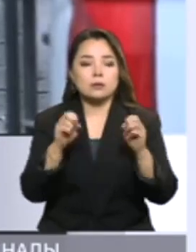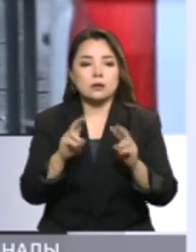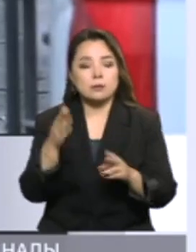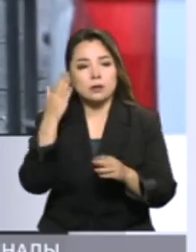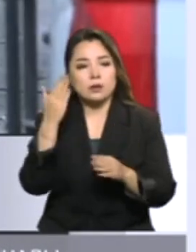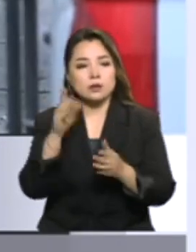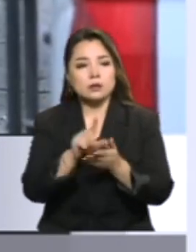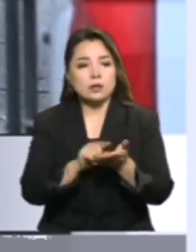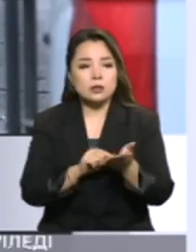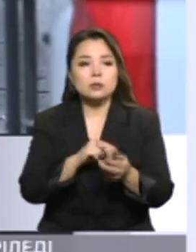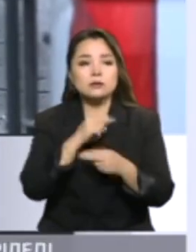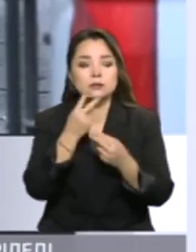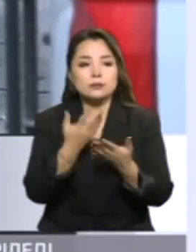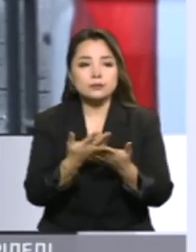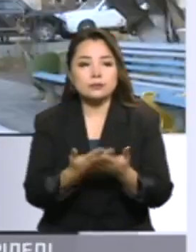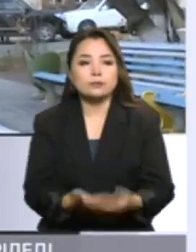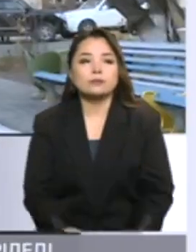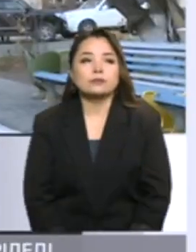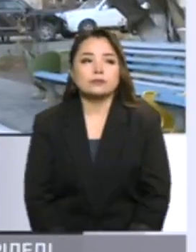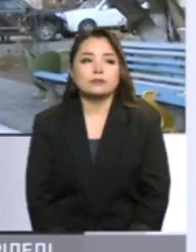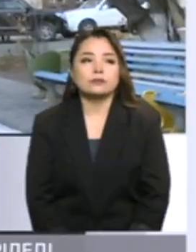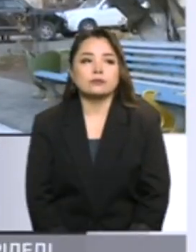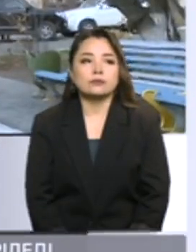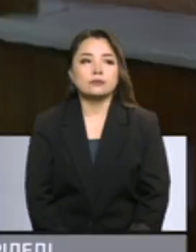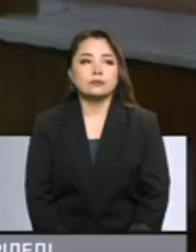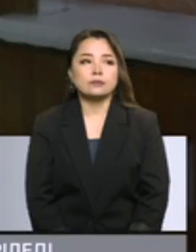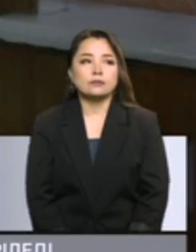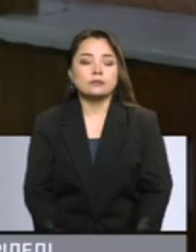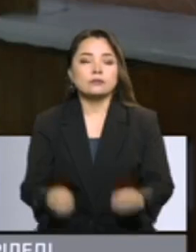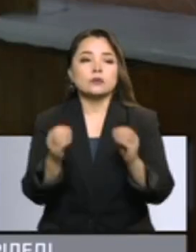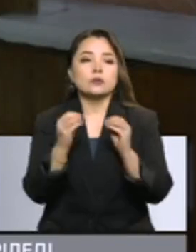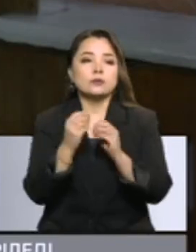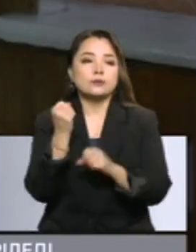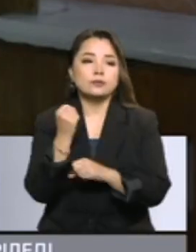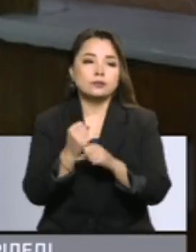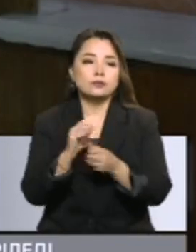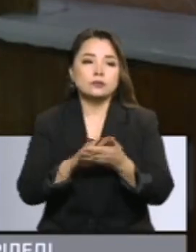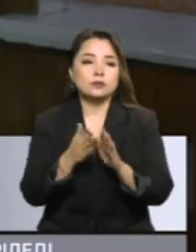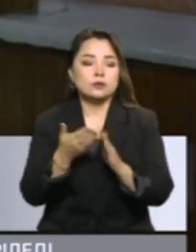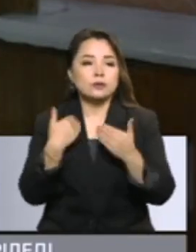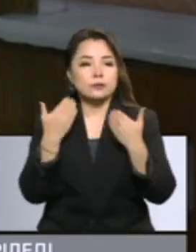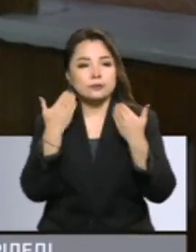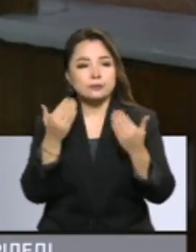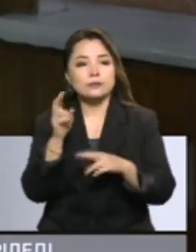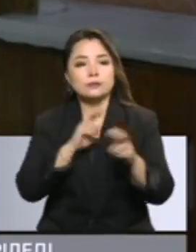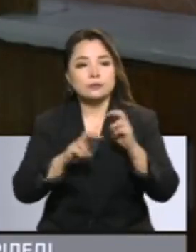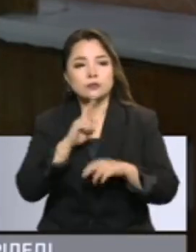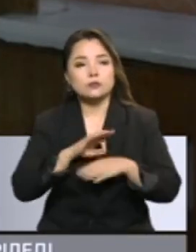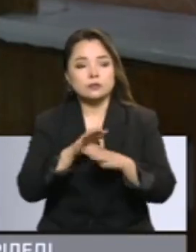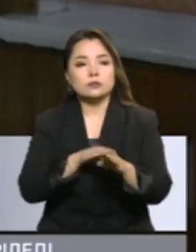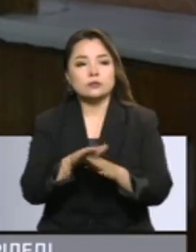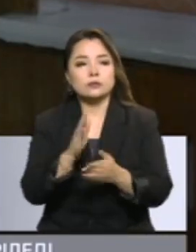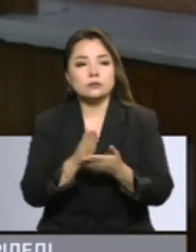едік, назарларыңызға ұсынсақ. 10 кеншілердің жағдайы белгісіз, оларды іздестіру жұмыстары